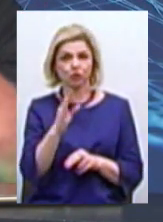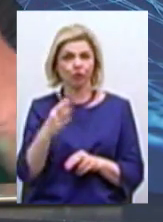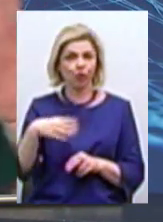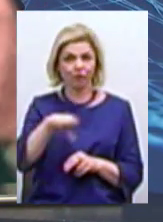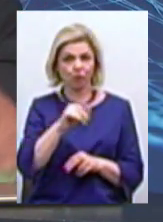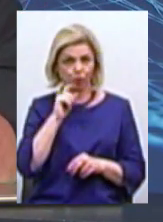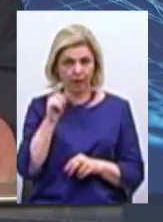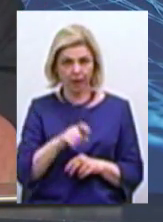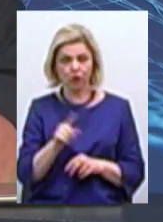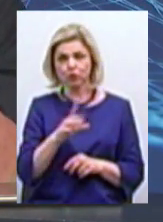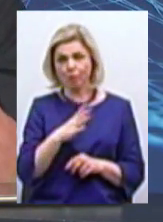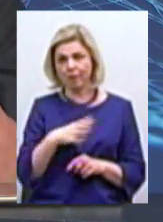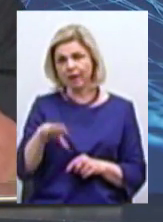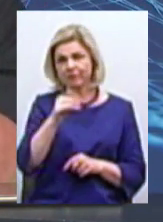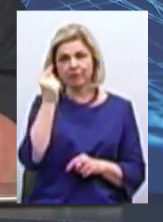що ми фактично